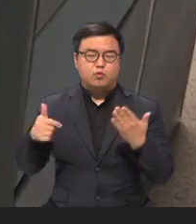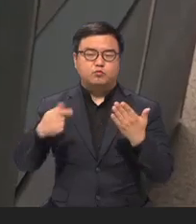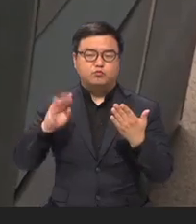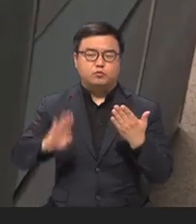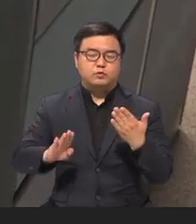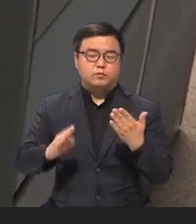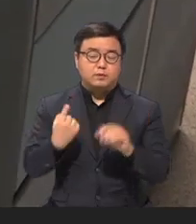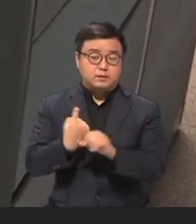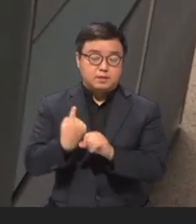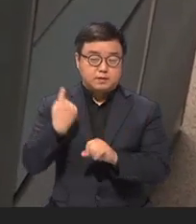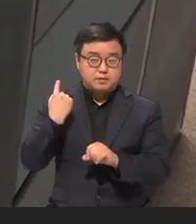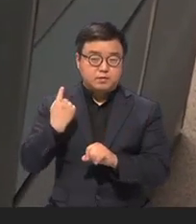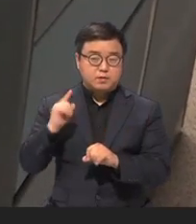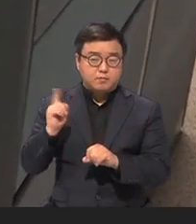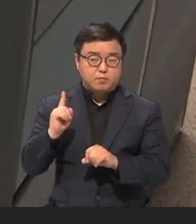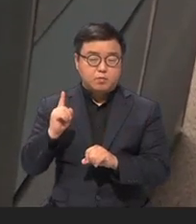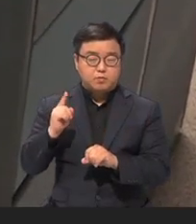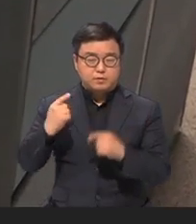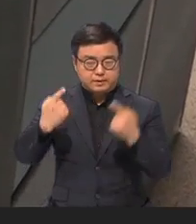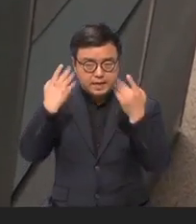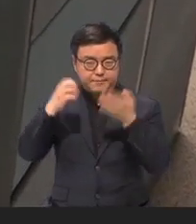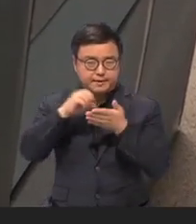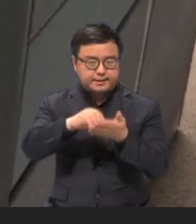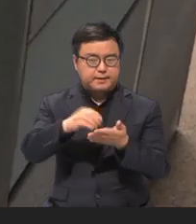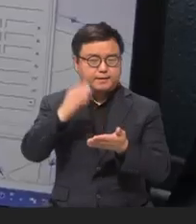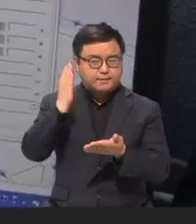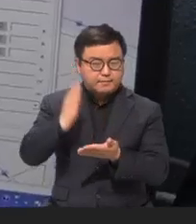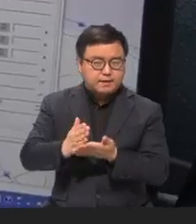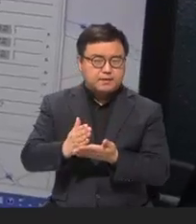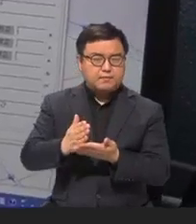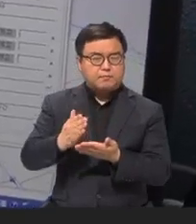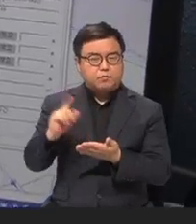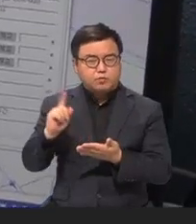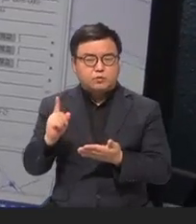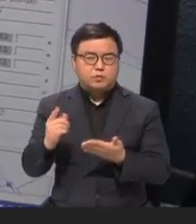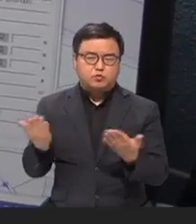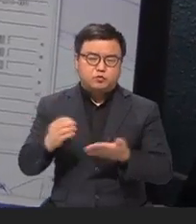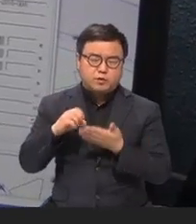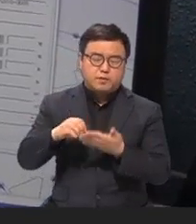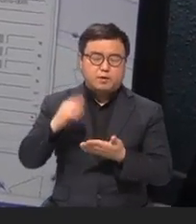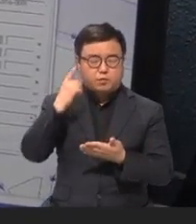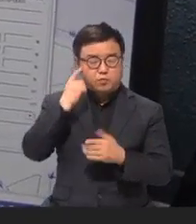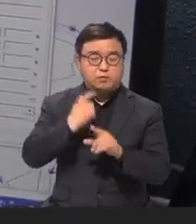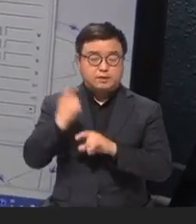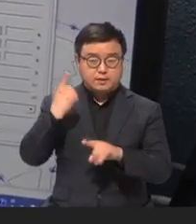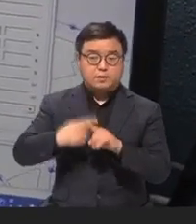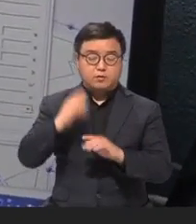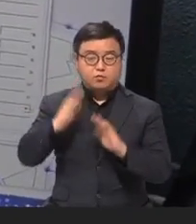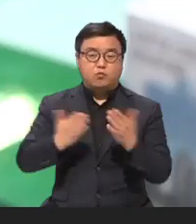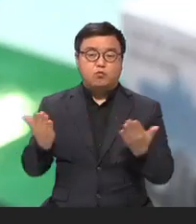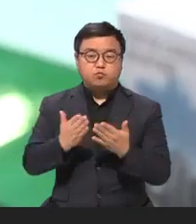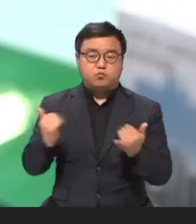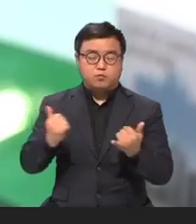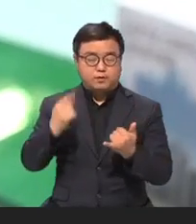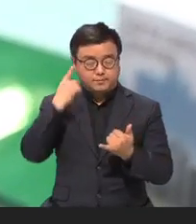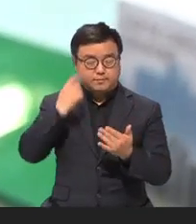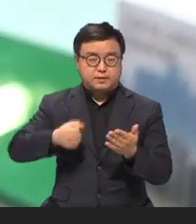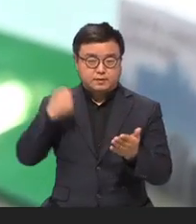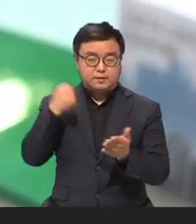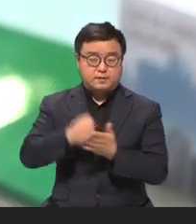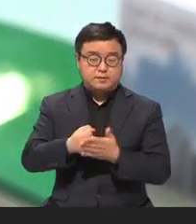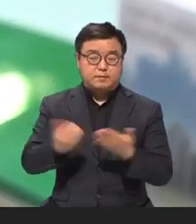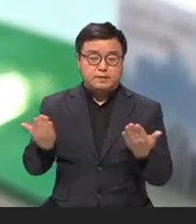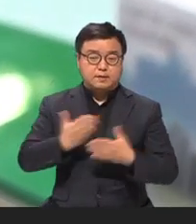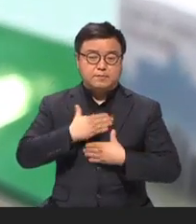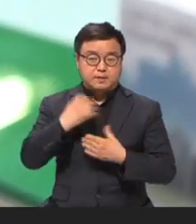갈까 취업을 할까 고민하다 공무원이 되기로 마음먹었습니다. 직업의 안정성은 물론이고 학벌로 인한 차별도